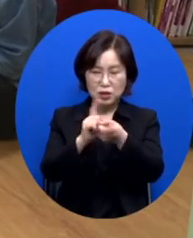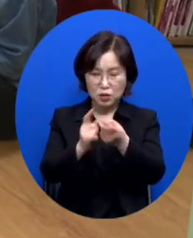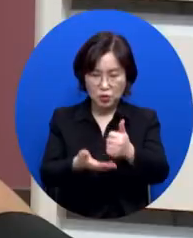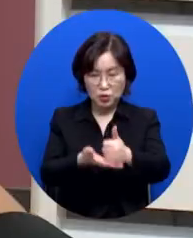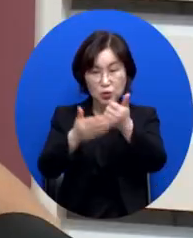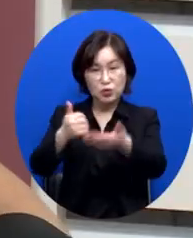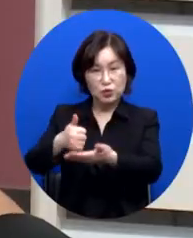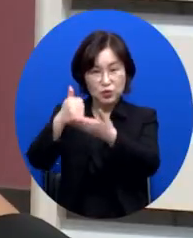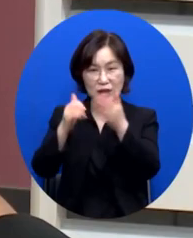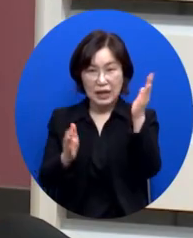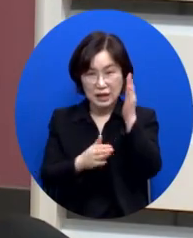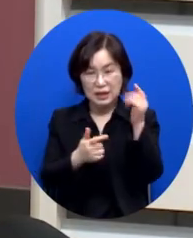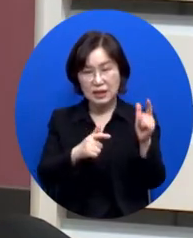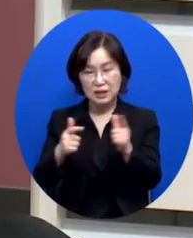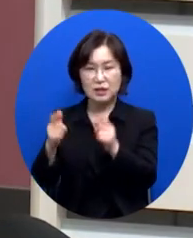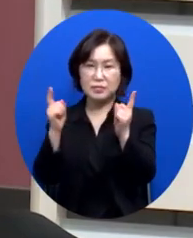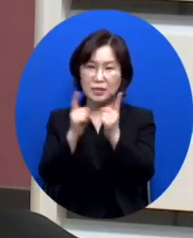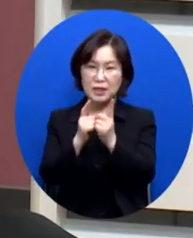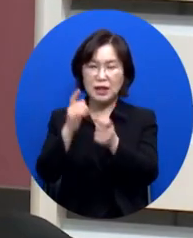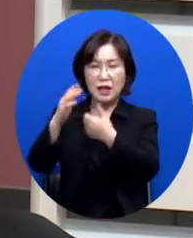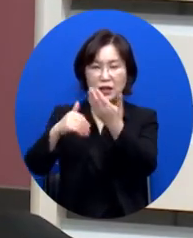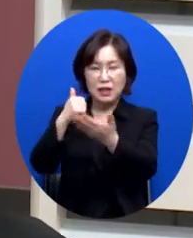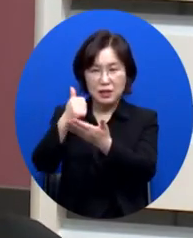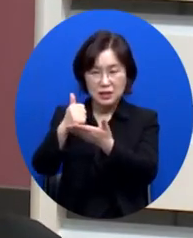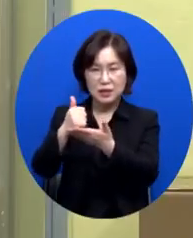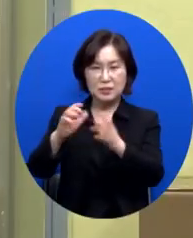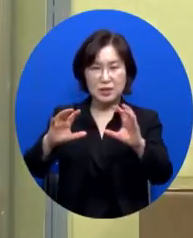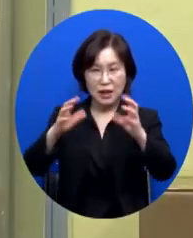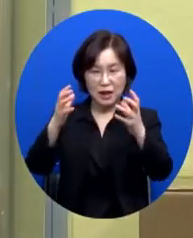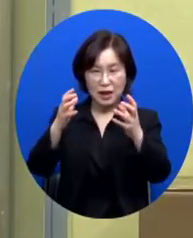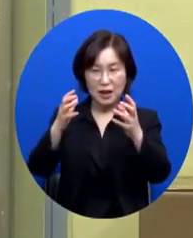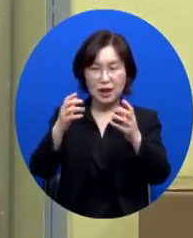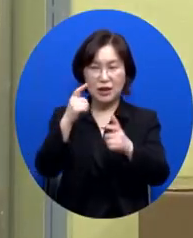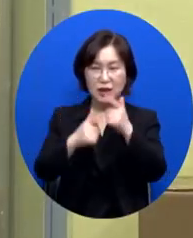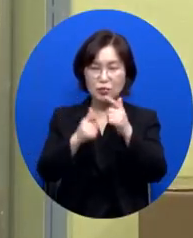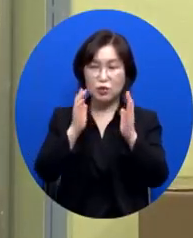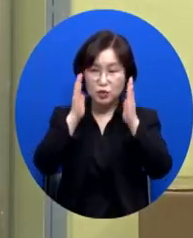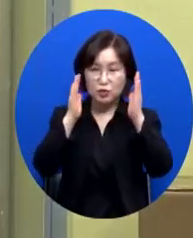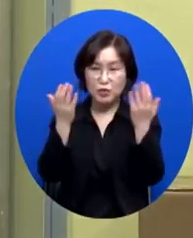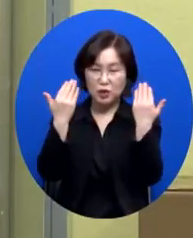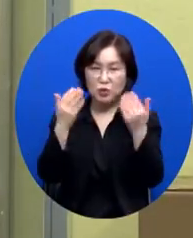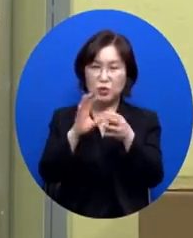아이들이 매일 만들어가는 하나님 나라의 숲, 제주 나무와 숲 학교를 통해